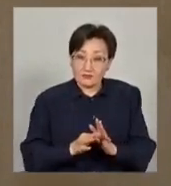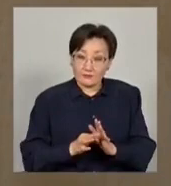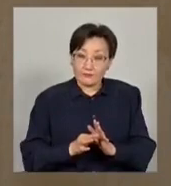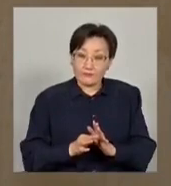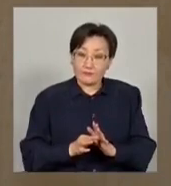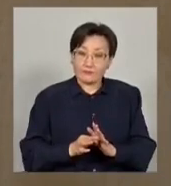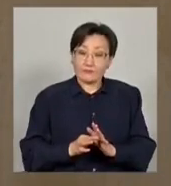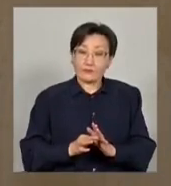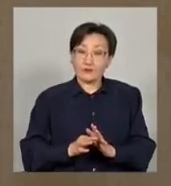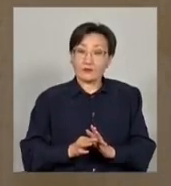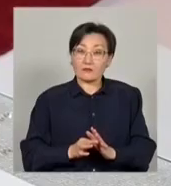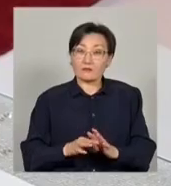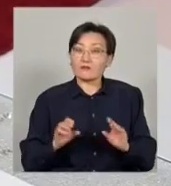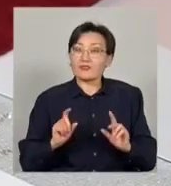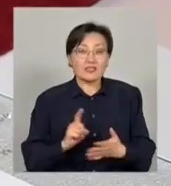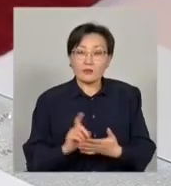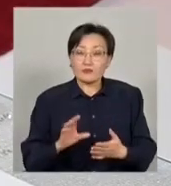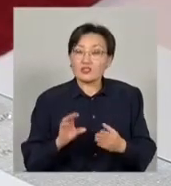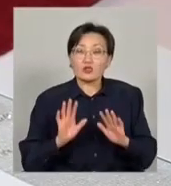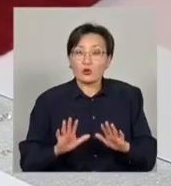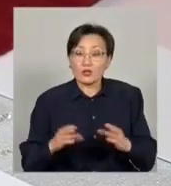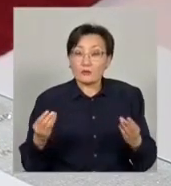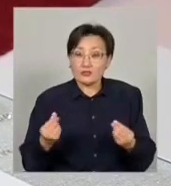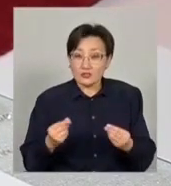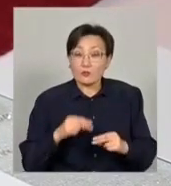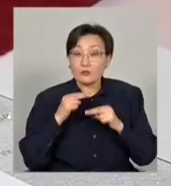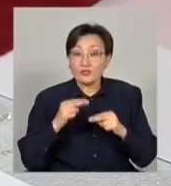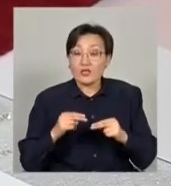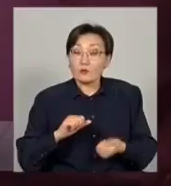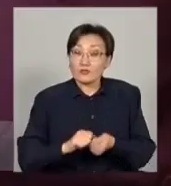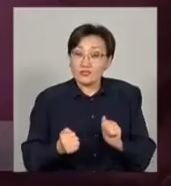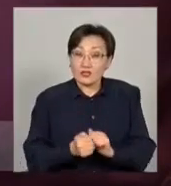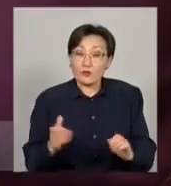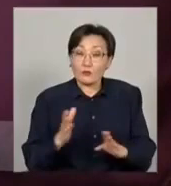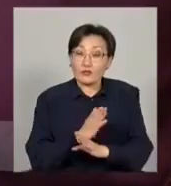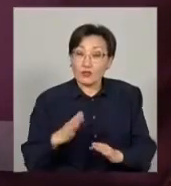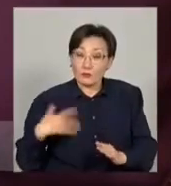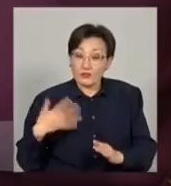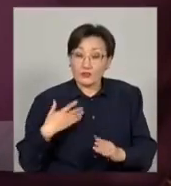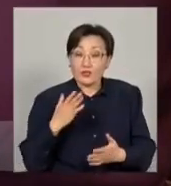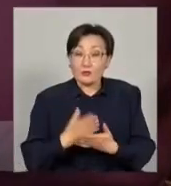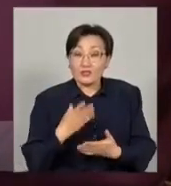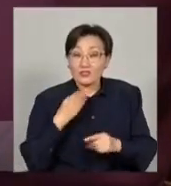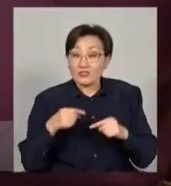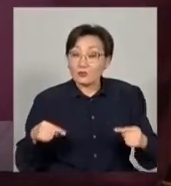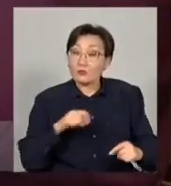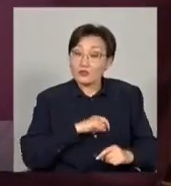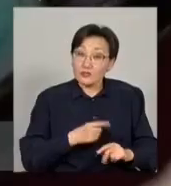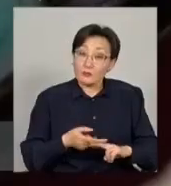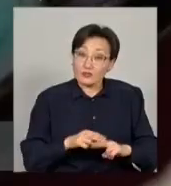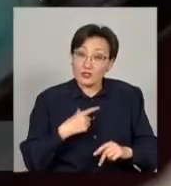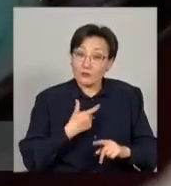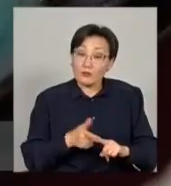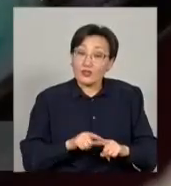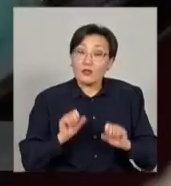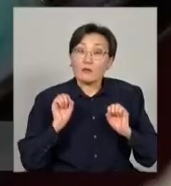не зациклиться материальным. Особое внимание специалисты уделяют и камням. Природные минералы обладают разными свойствами, потому очень важно